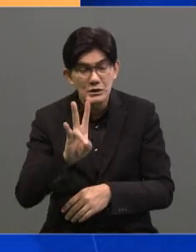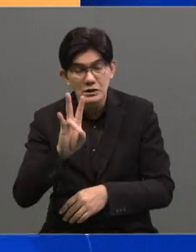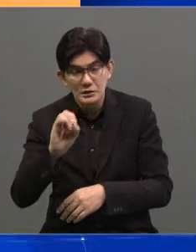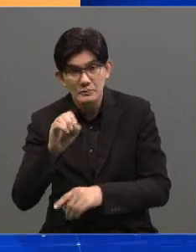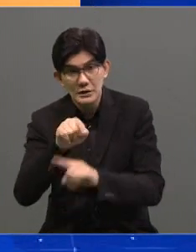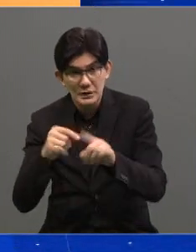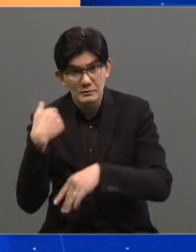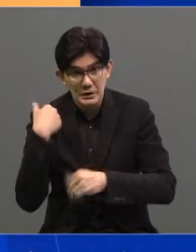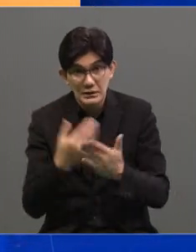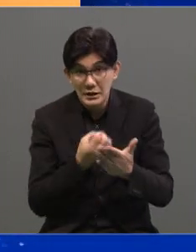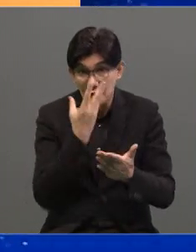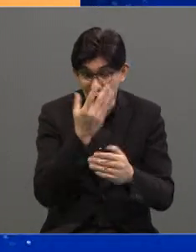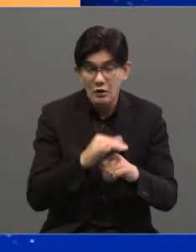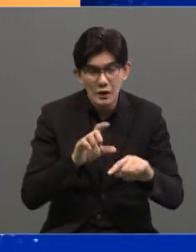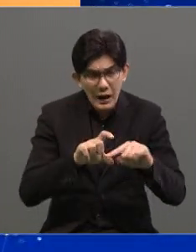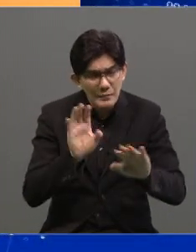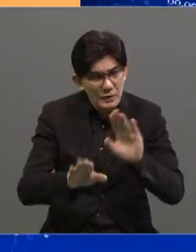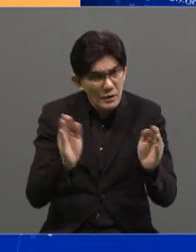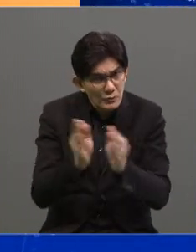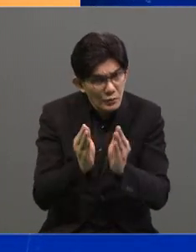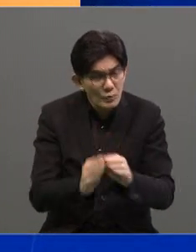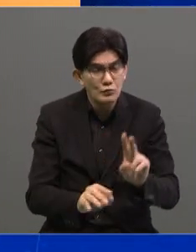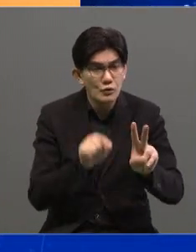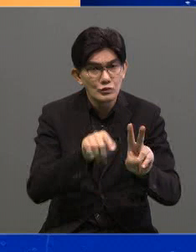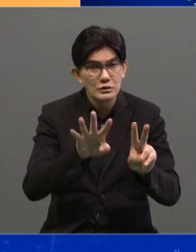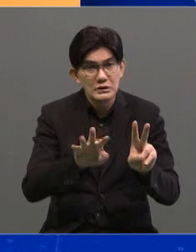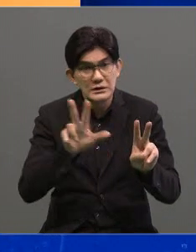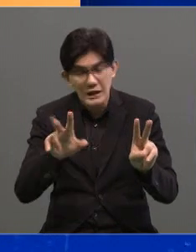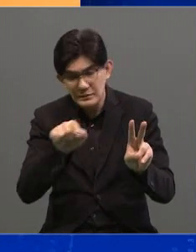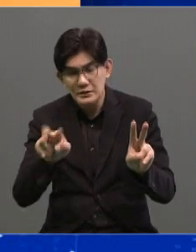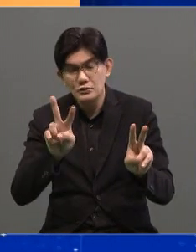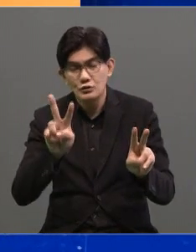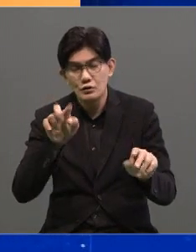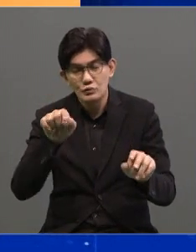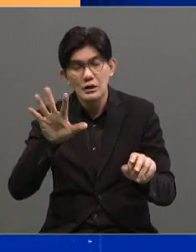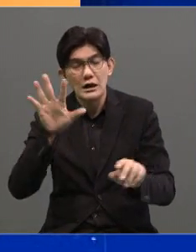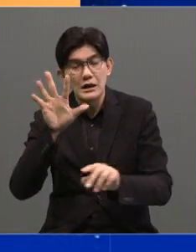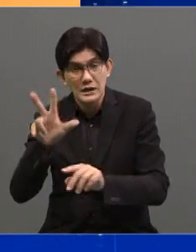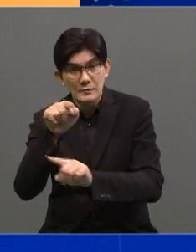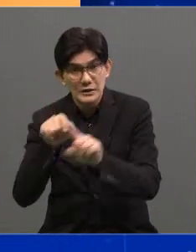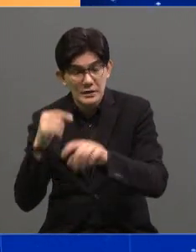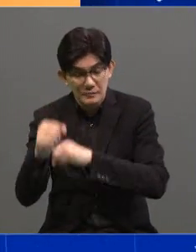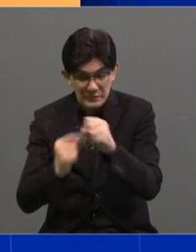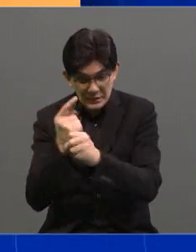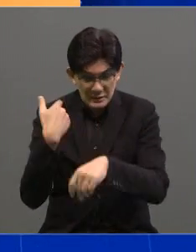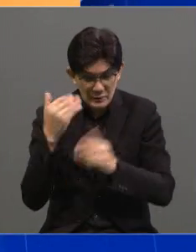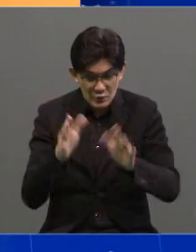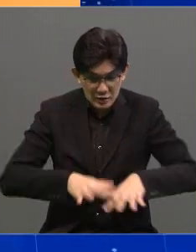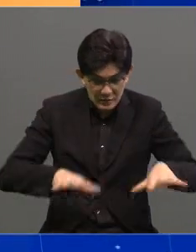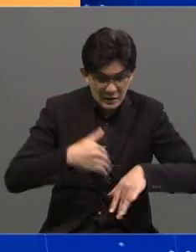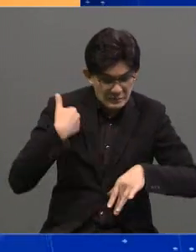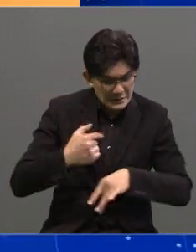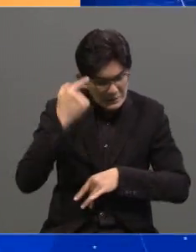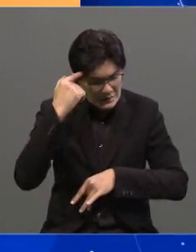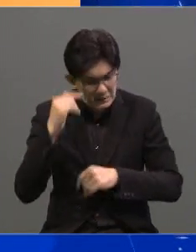7.70% ต่อปีอัตราดอกเบี้ยเฉลี่ยรวมสูงถึง 2.43 ถึง 2.53% ต่อปีแถมผู้คนธรรมดาบอกว่า